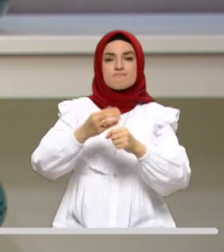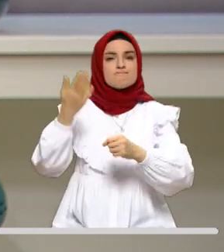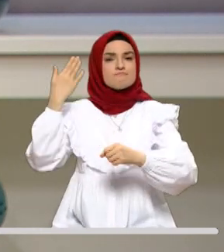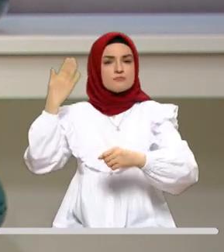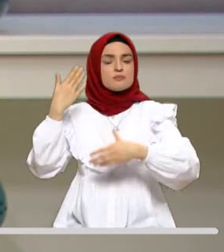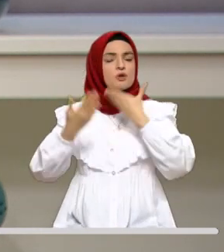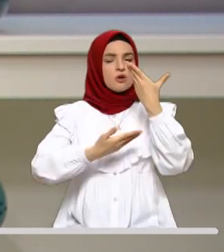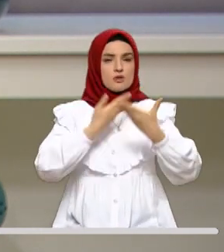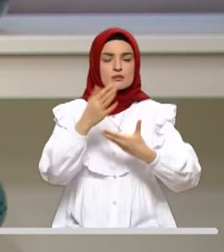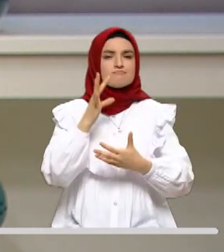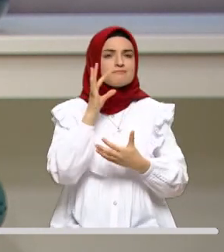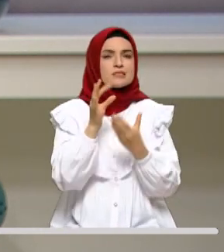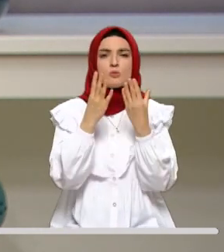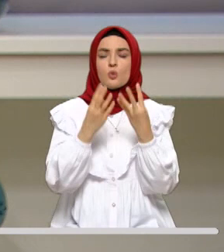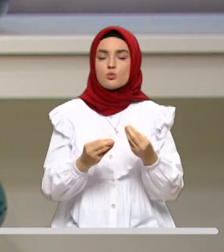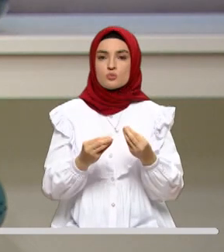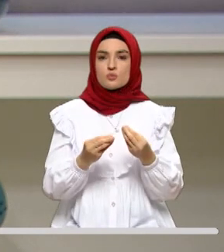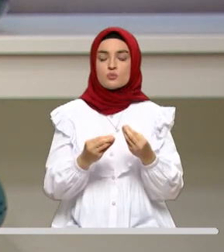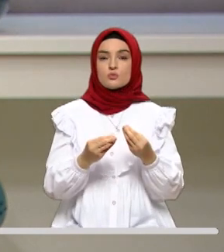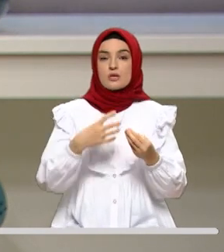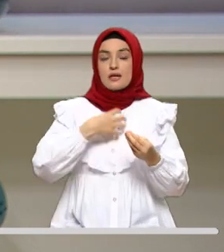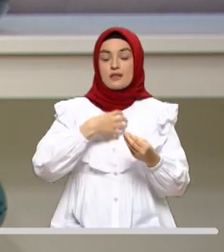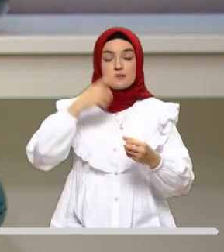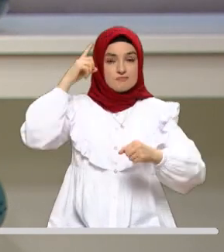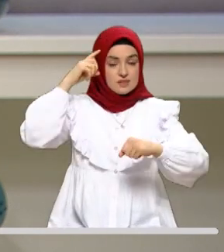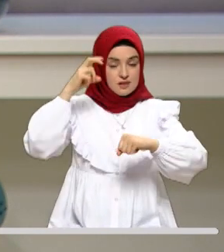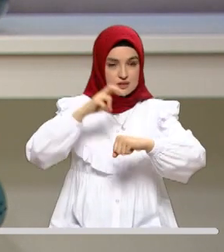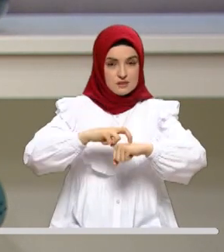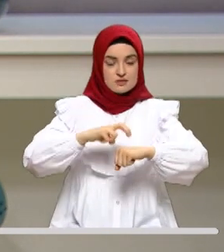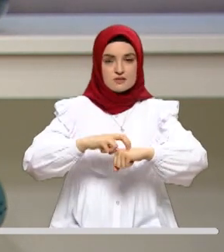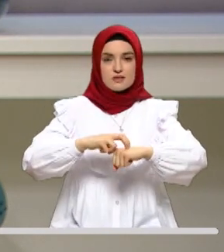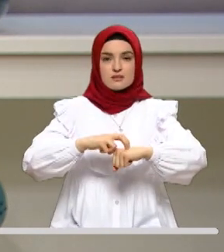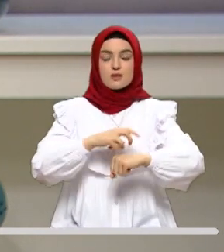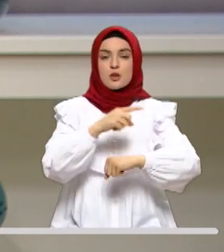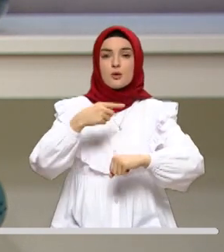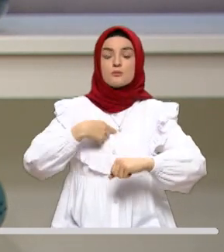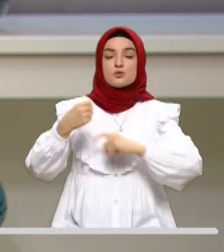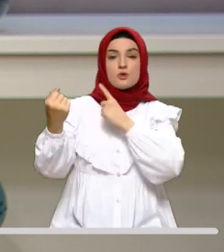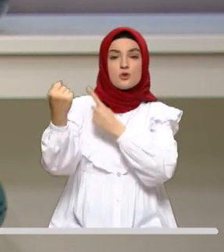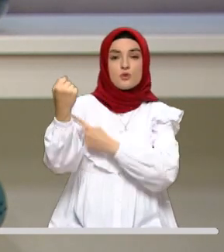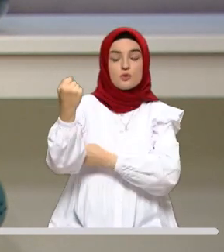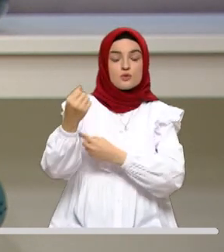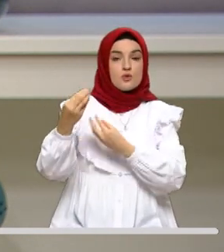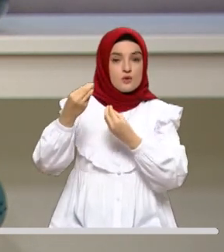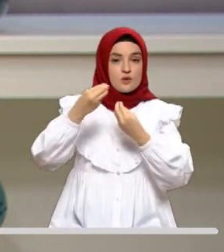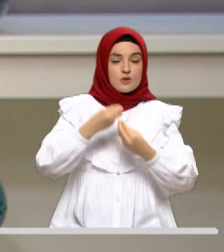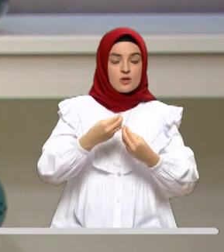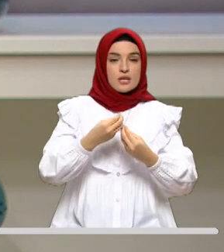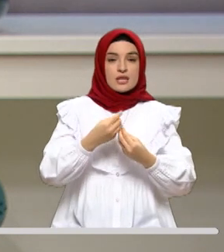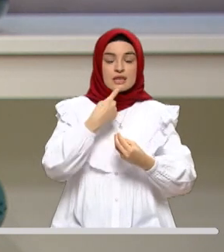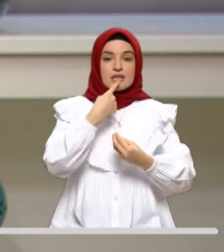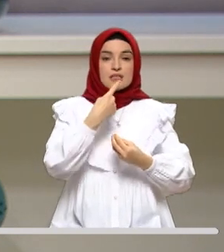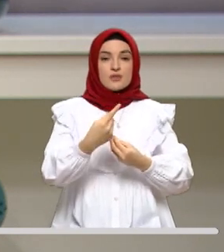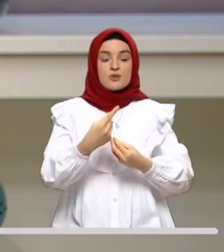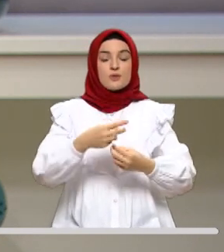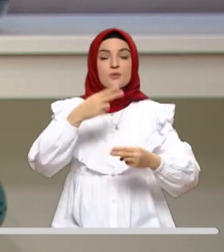vurgular yaparak kim olduğumuzu, kimliğimizi, geçmişimizi hatırlatarak daha doğrusu bizi güçlendirerek ayağa kaldırmak istiyor zannediyorum. Diyorum